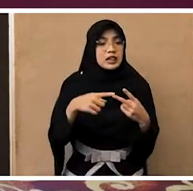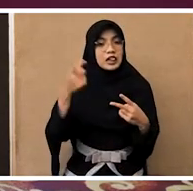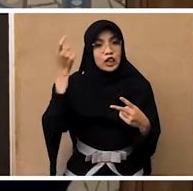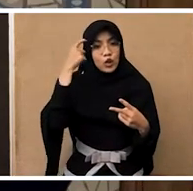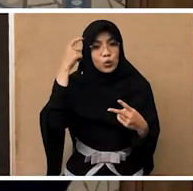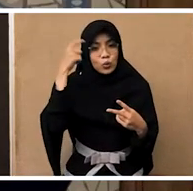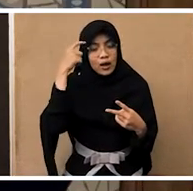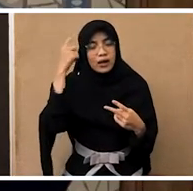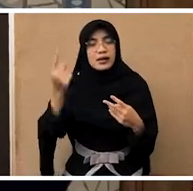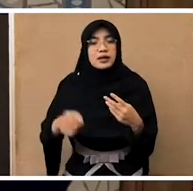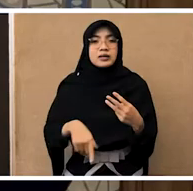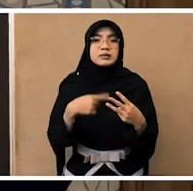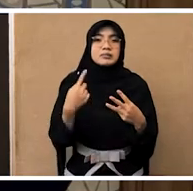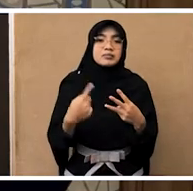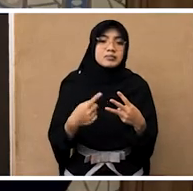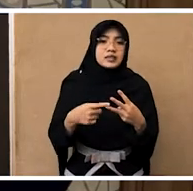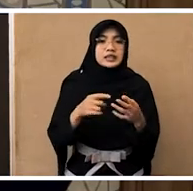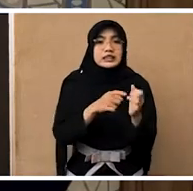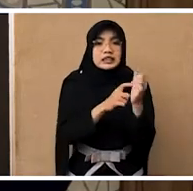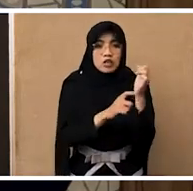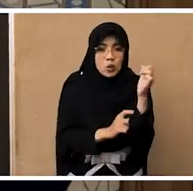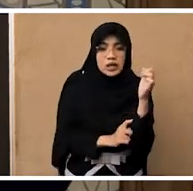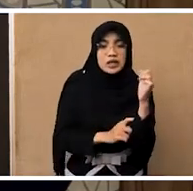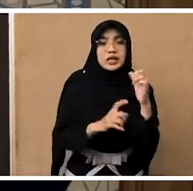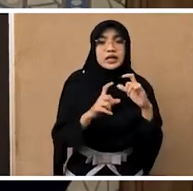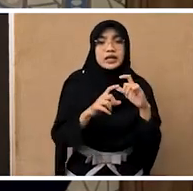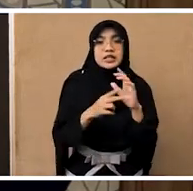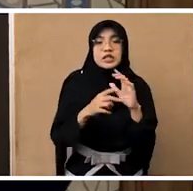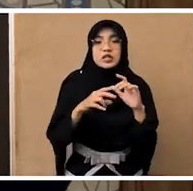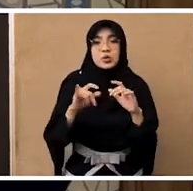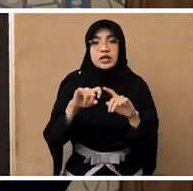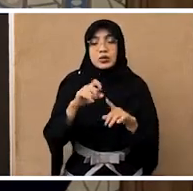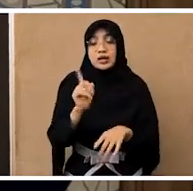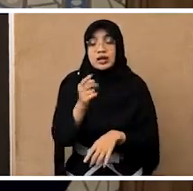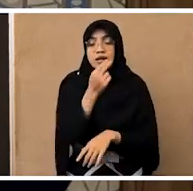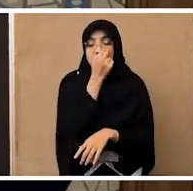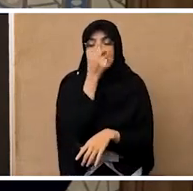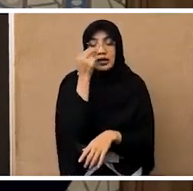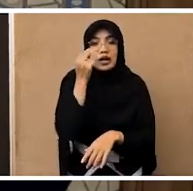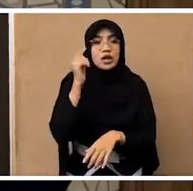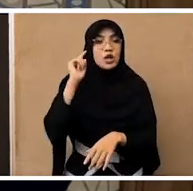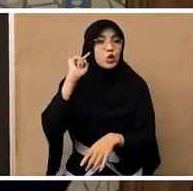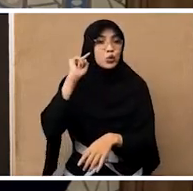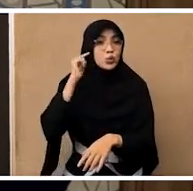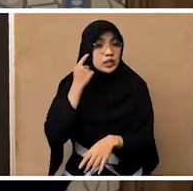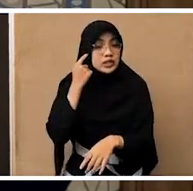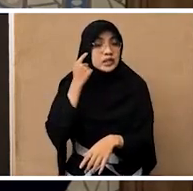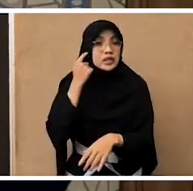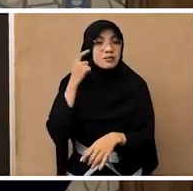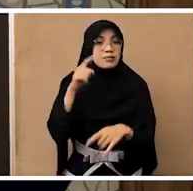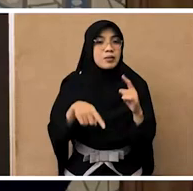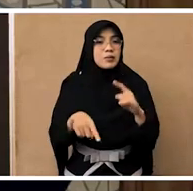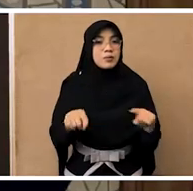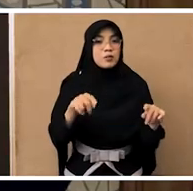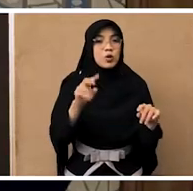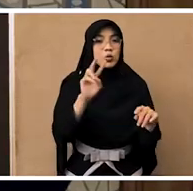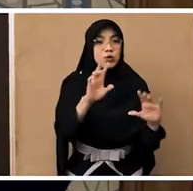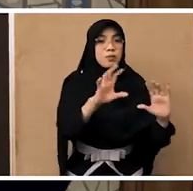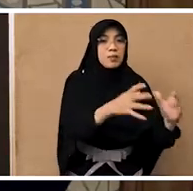bahkan sensorik gitu ya sensorik pun ada 11 netral dan teman-teman tuli yang 2 besar ragam itu